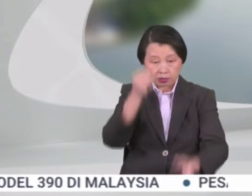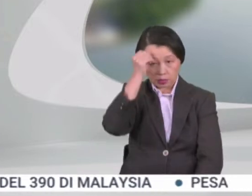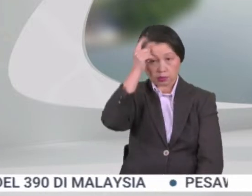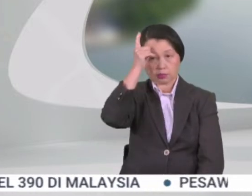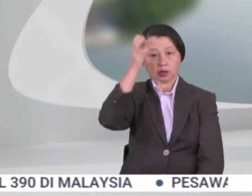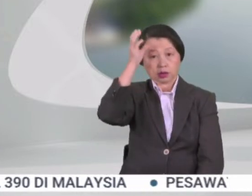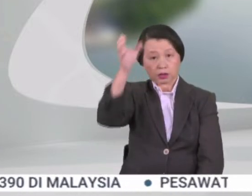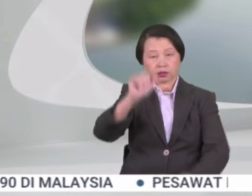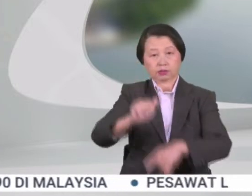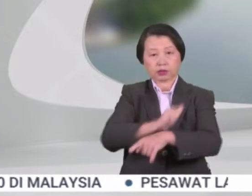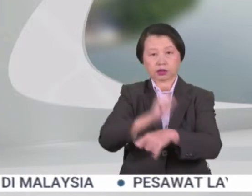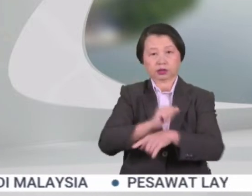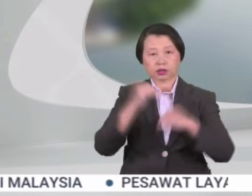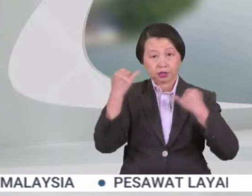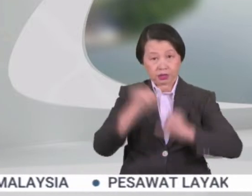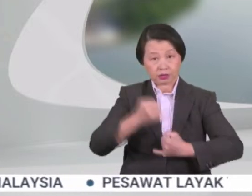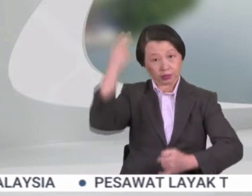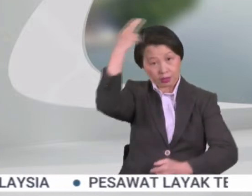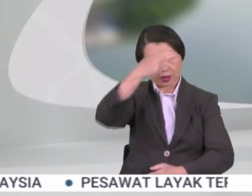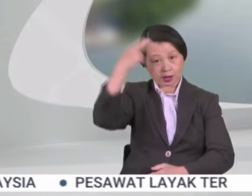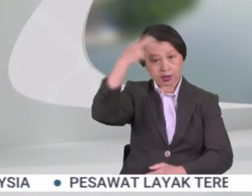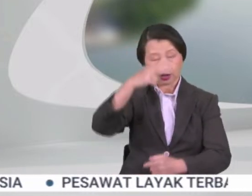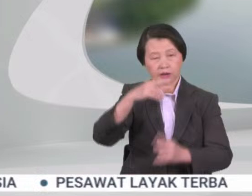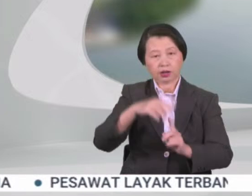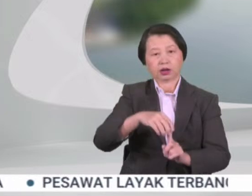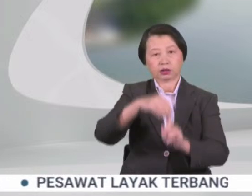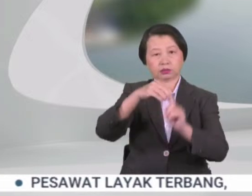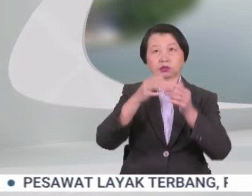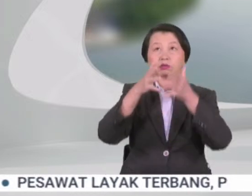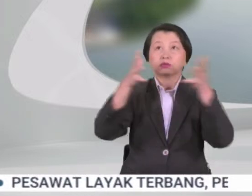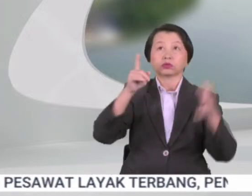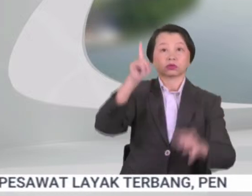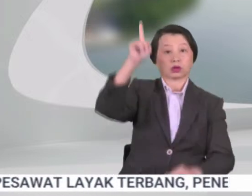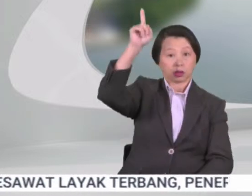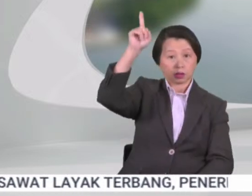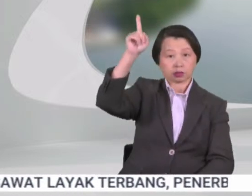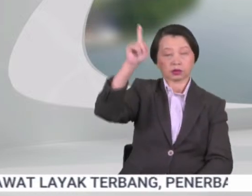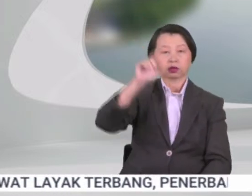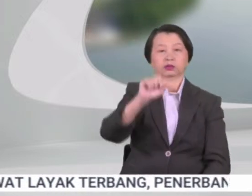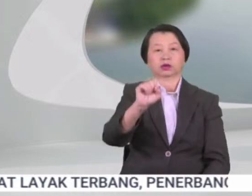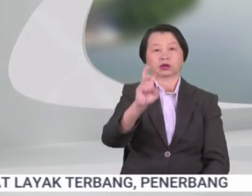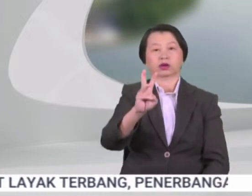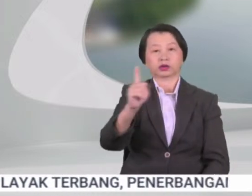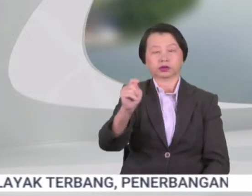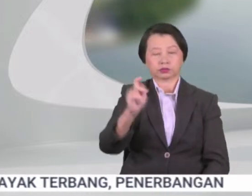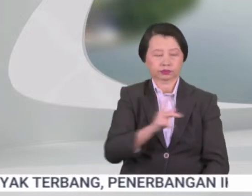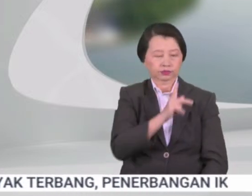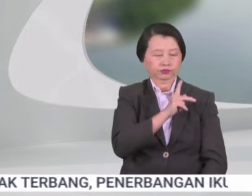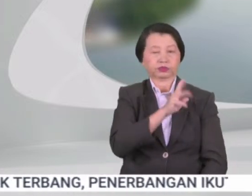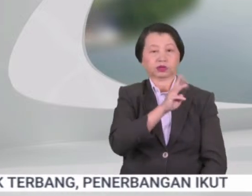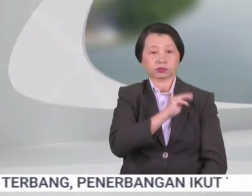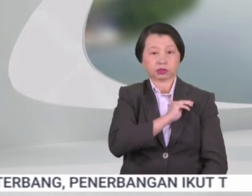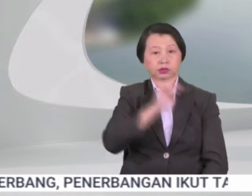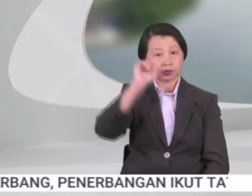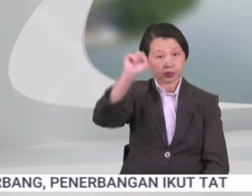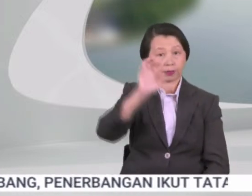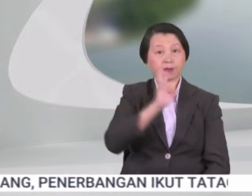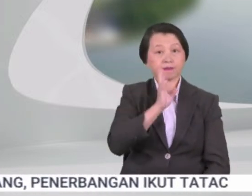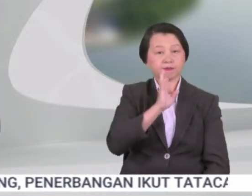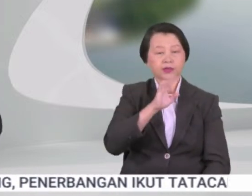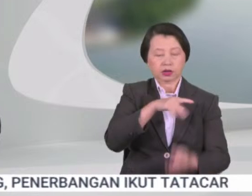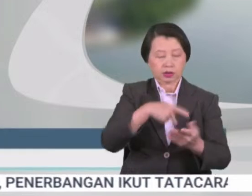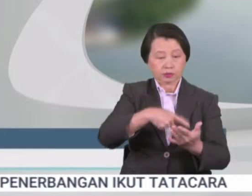mengenai konsep dan amalan ibadah haji terutamanya kebesaran Allah Subhanahu waala ketua menteri Datuk Seri Panglima Haji jinor berkata